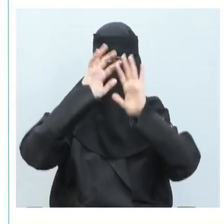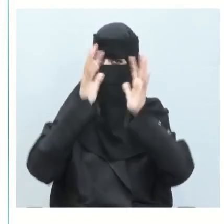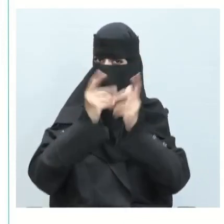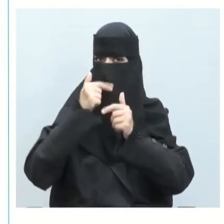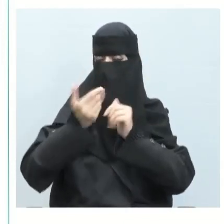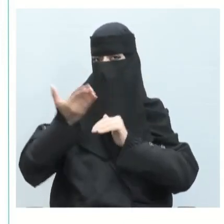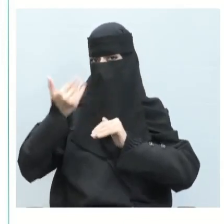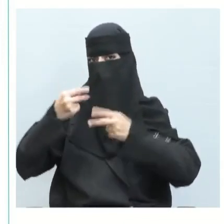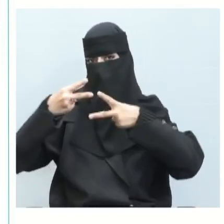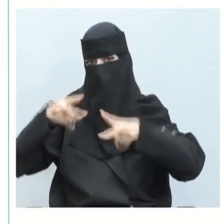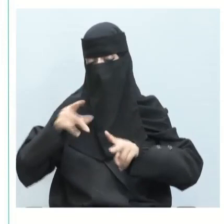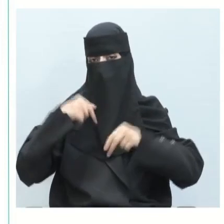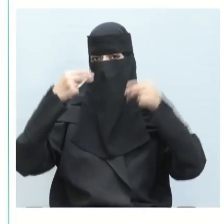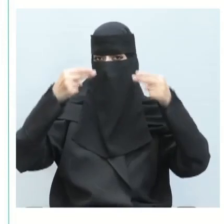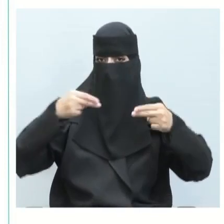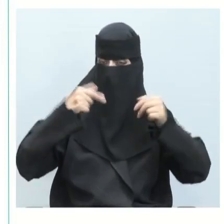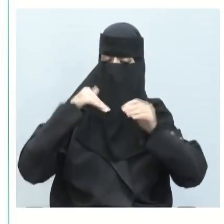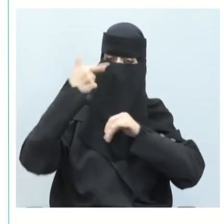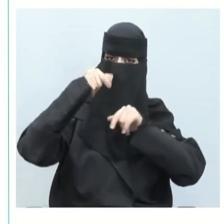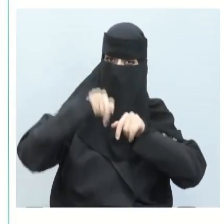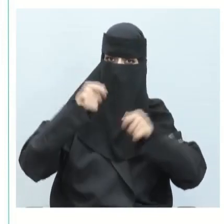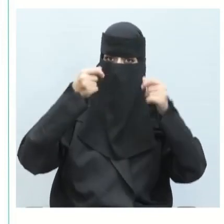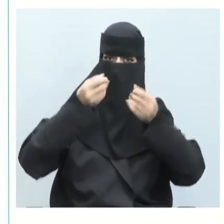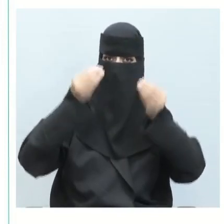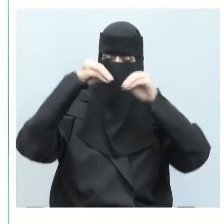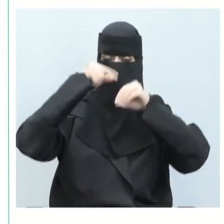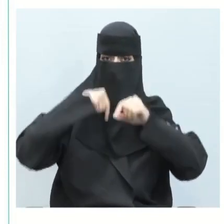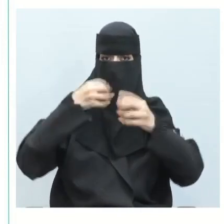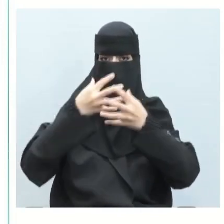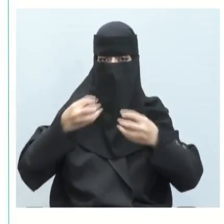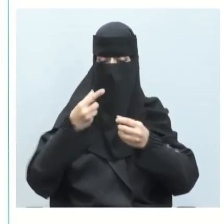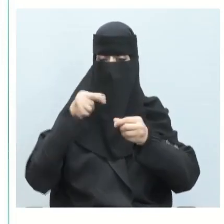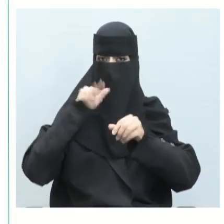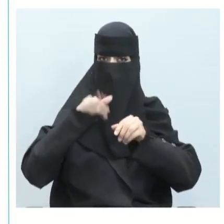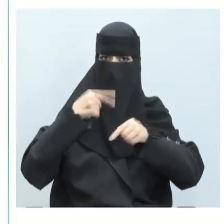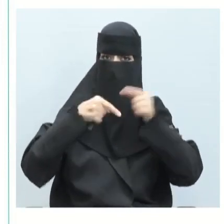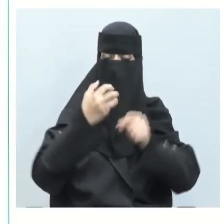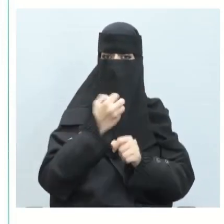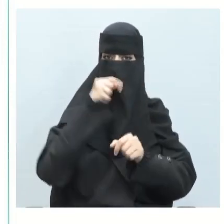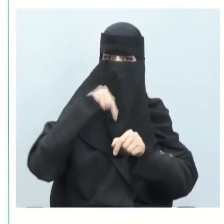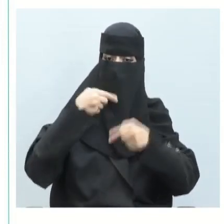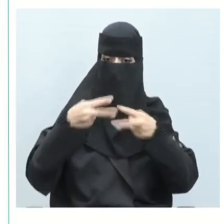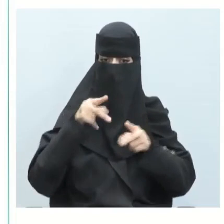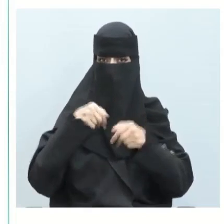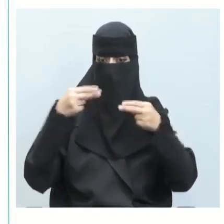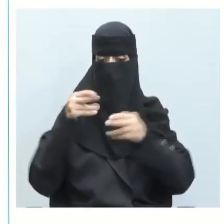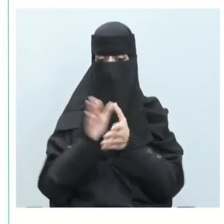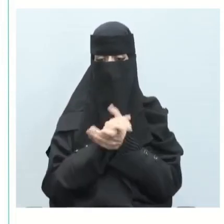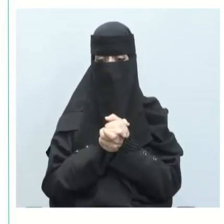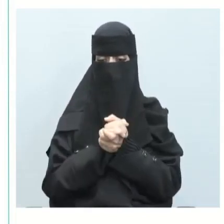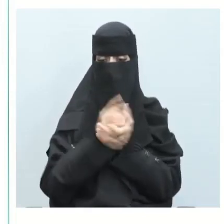يكون قبل البدء الفعاليه وبالتالي هي من التكاليف الهالكه التي قد تكون مستحقه مع بدايه